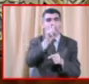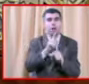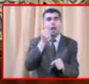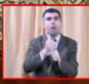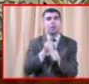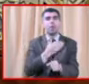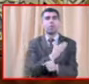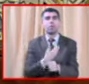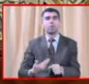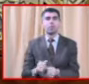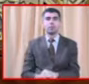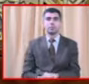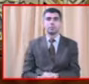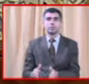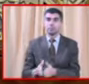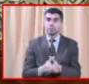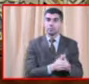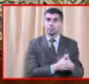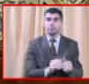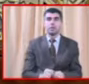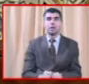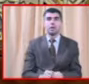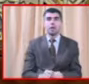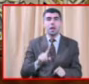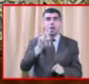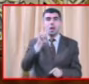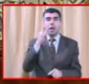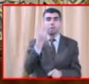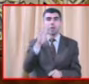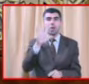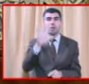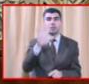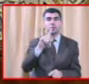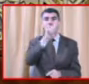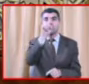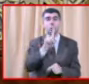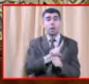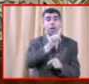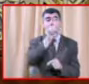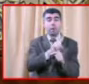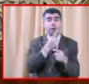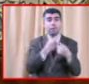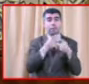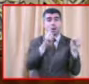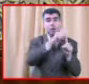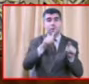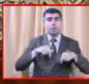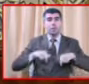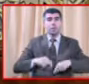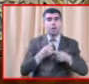الحكومي، ويتضمن جدول الأعمال اليوم 25 سؤالا شفهيا موزعة على قطاعات